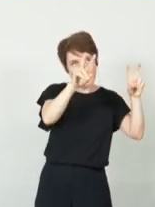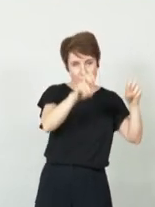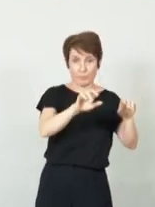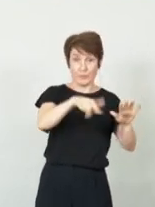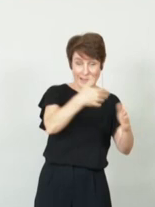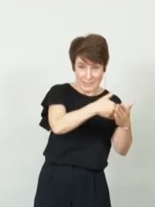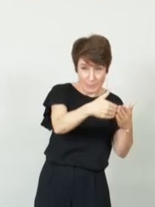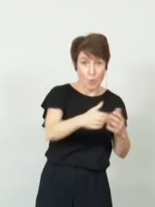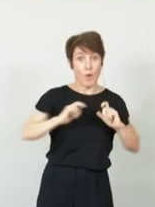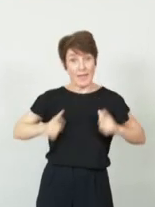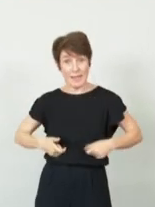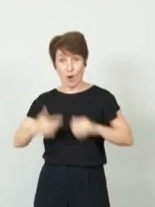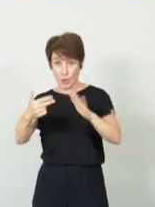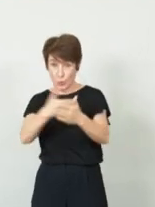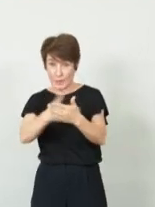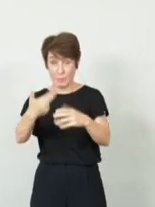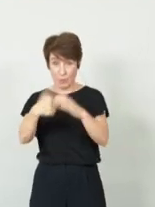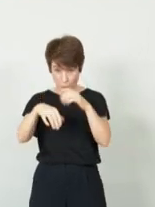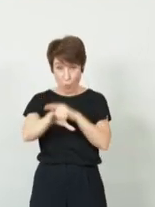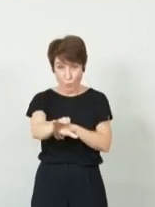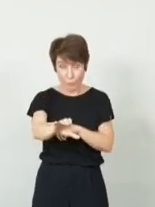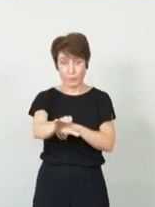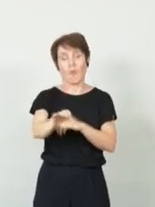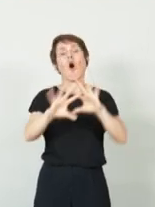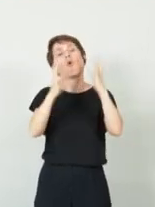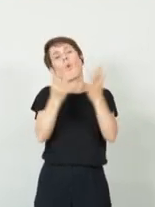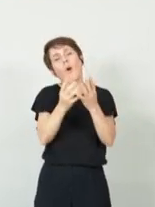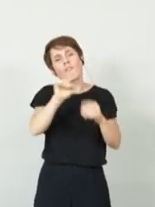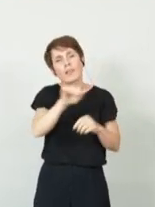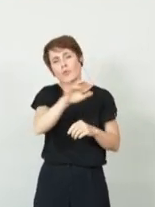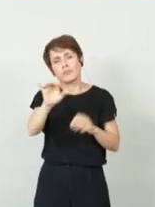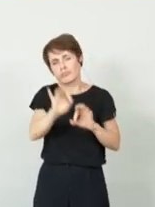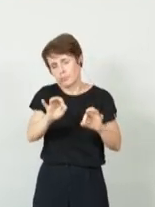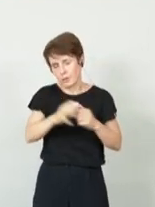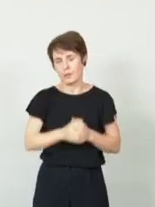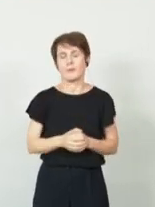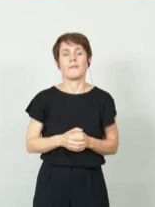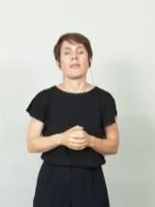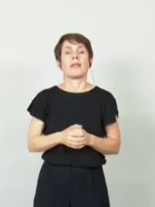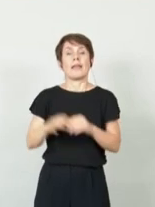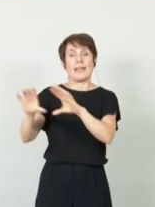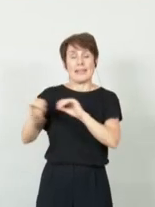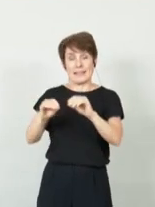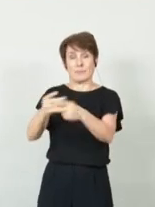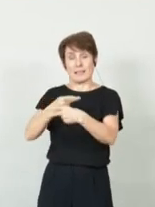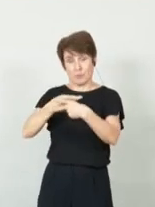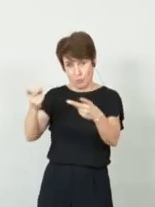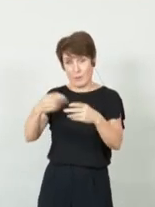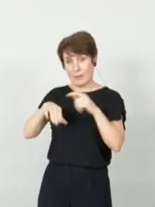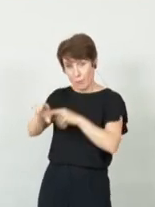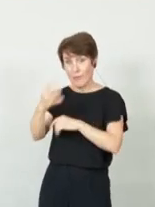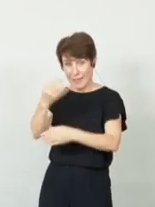école 8 millions d'euros si je globalise en des grosses mains des grandes masses des espaces publics à hauteur de 4 millions